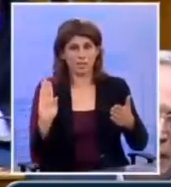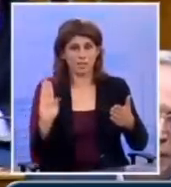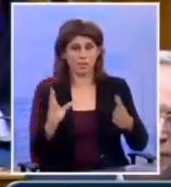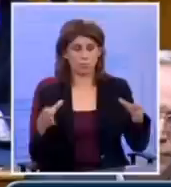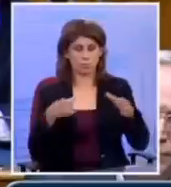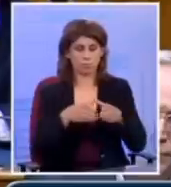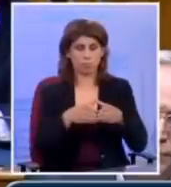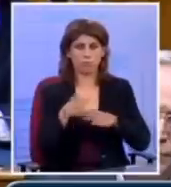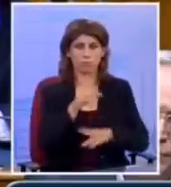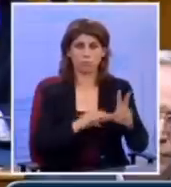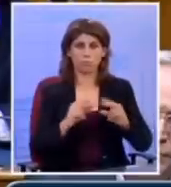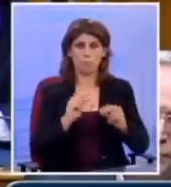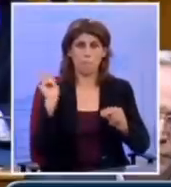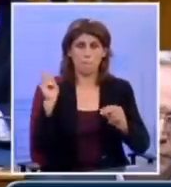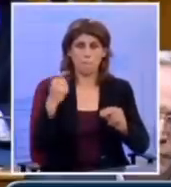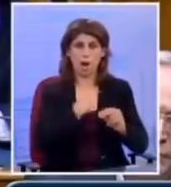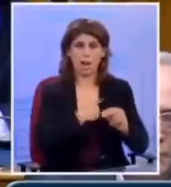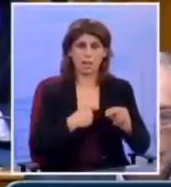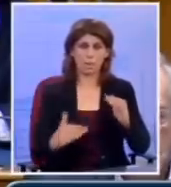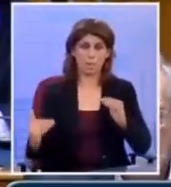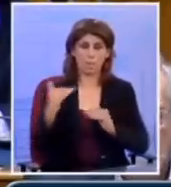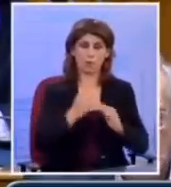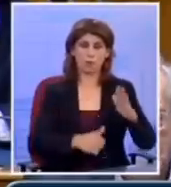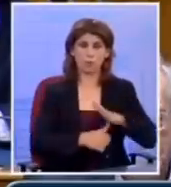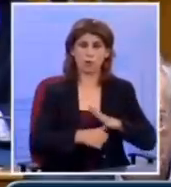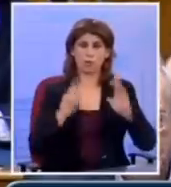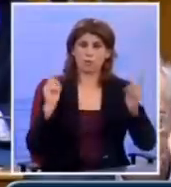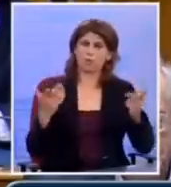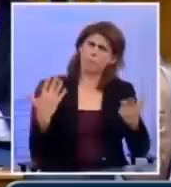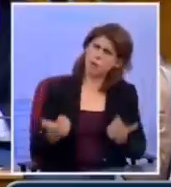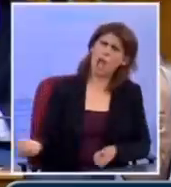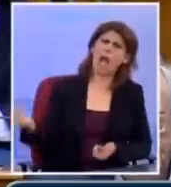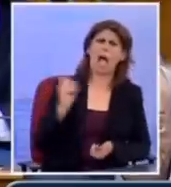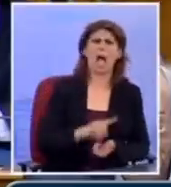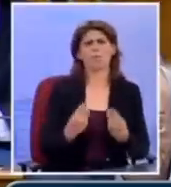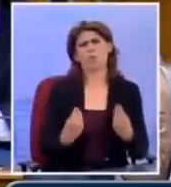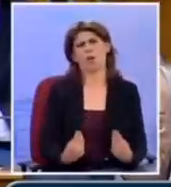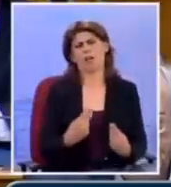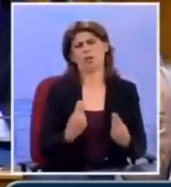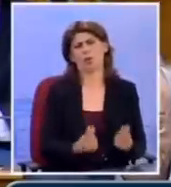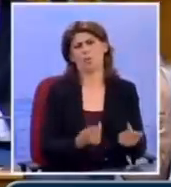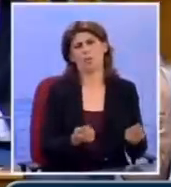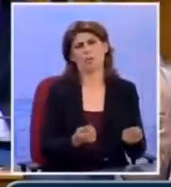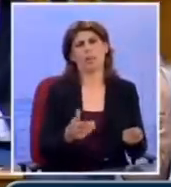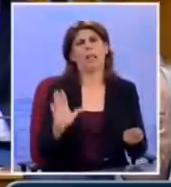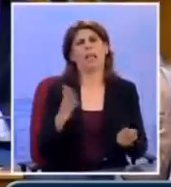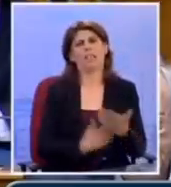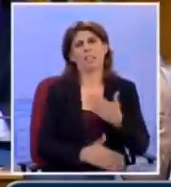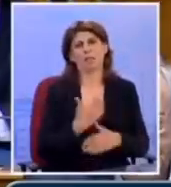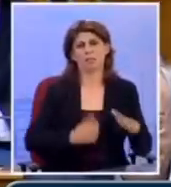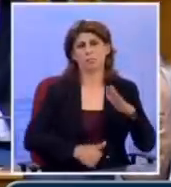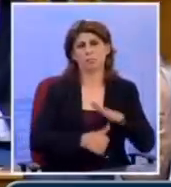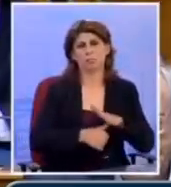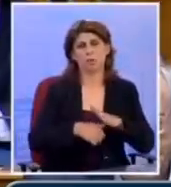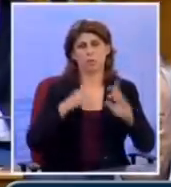σύσκεψη πολιτικών αρχηγών υπό τον πρόεδρο της Δημοκρατίας, υπάρχουν προσφορότεροι τρόποι να το κάνετε. Δεν είναι ανάγκη να ταλαιπωρούμε τον πρόεδρο της Δημοκρατίας για